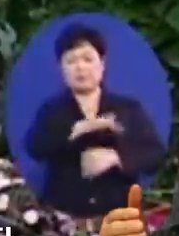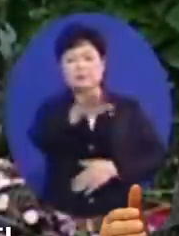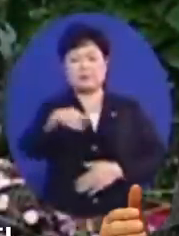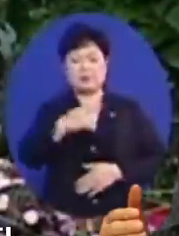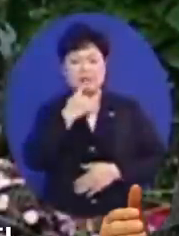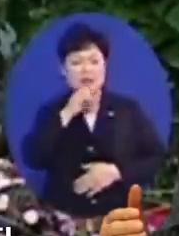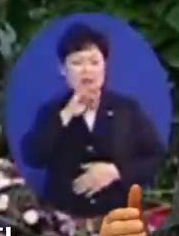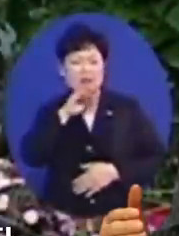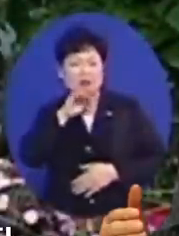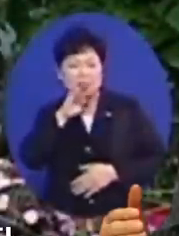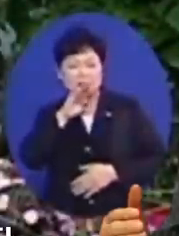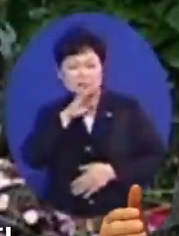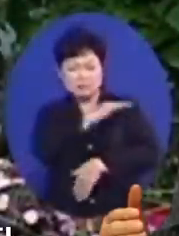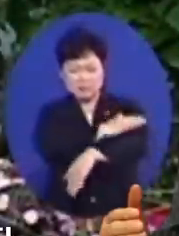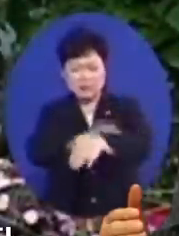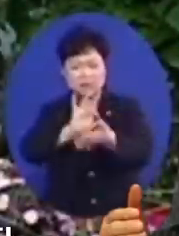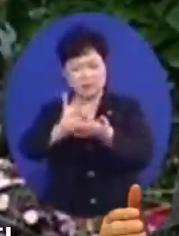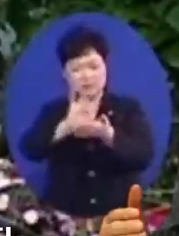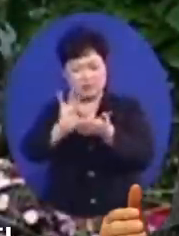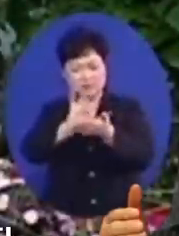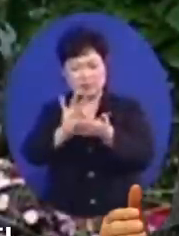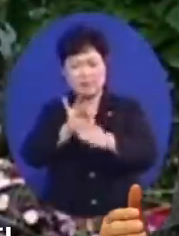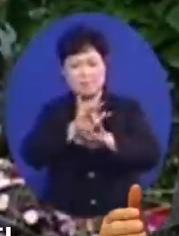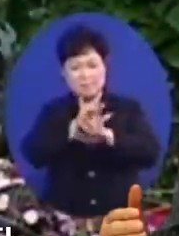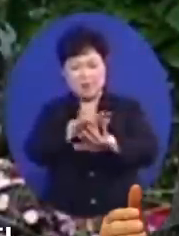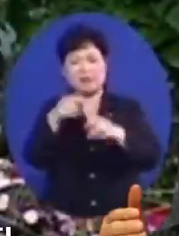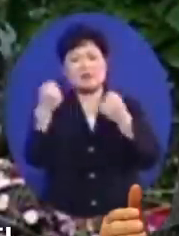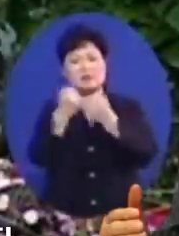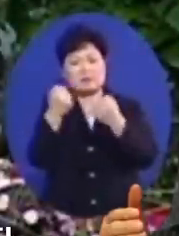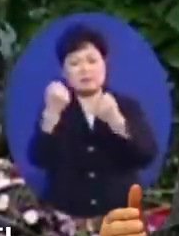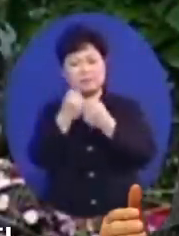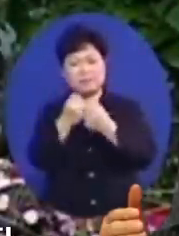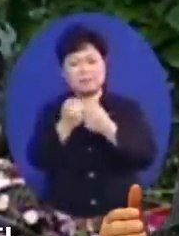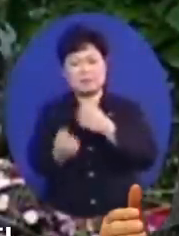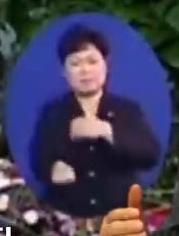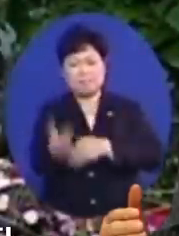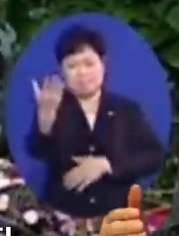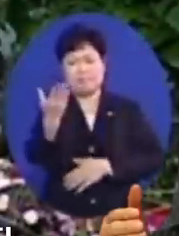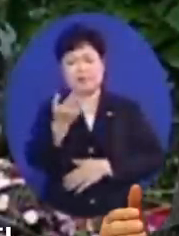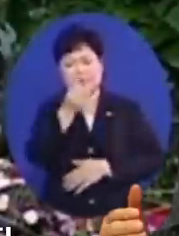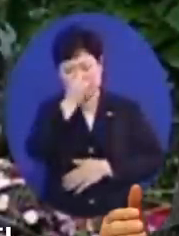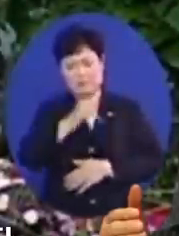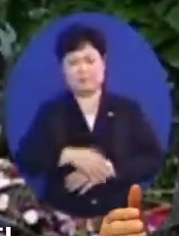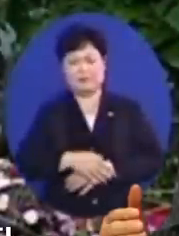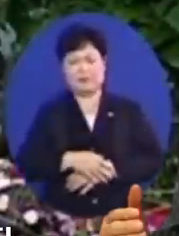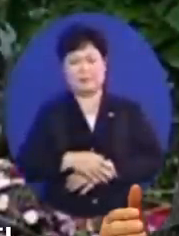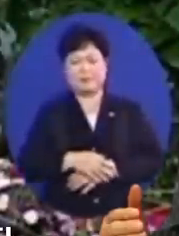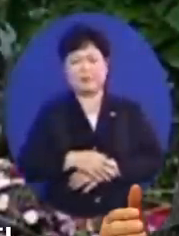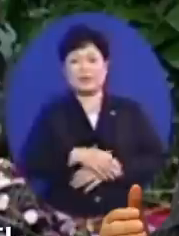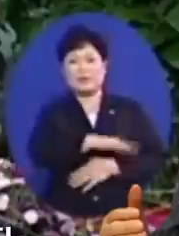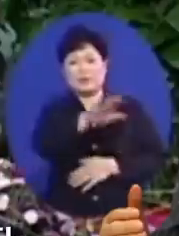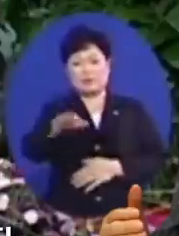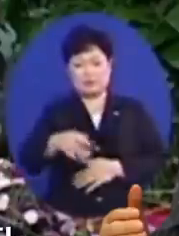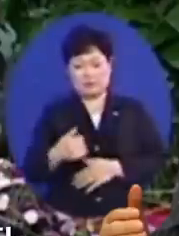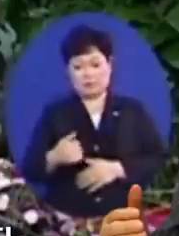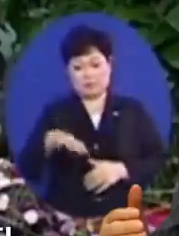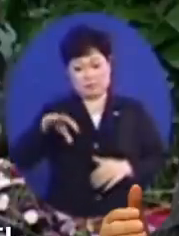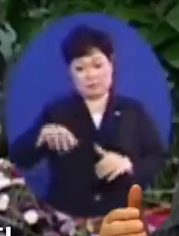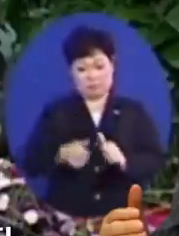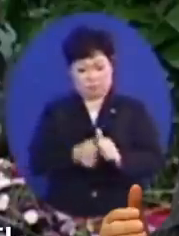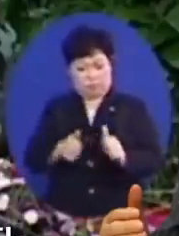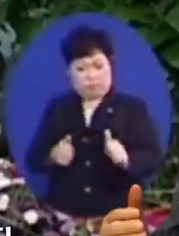혀를 올바르게 사용하여 아말렉과의 싸움에서 이길 수 있는 것입니다. 우리가 아말렉과 싸울 때는 절대 뒤로 물러가지